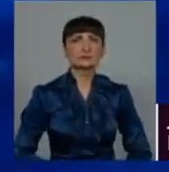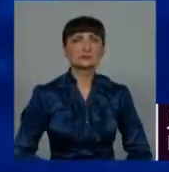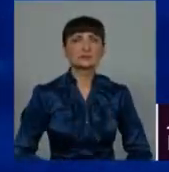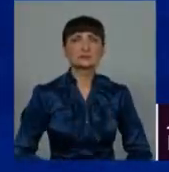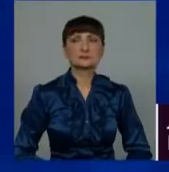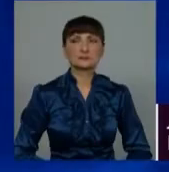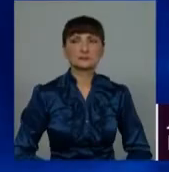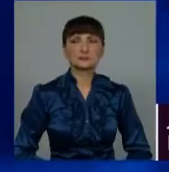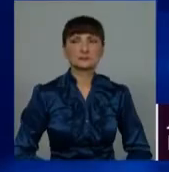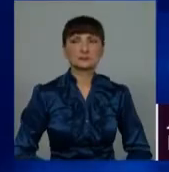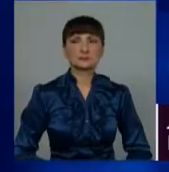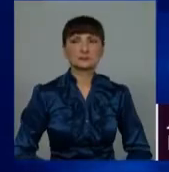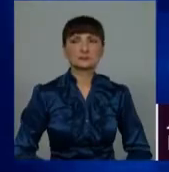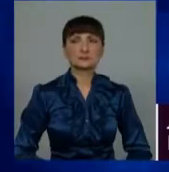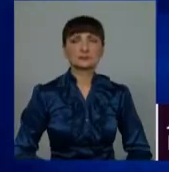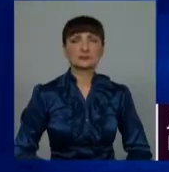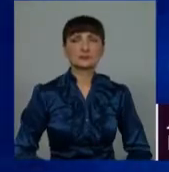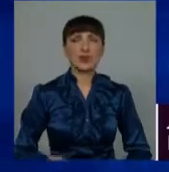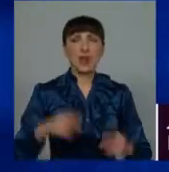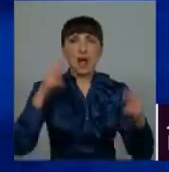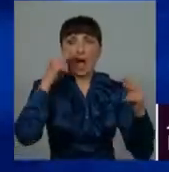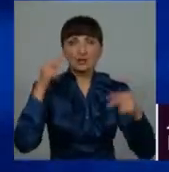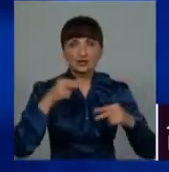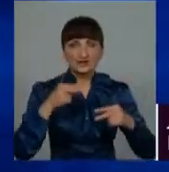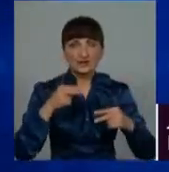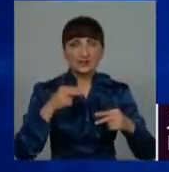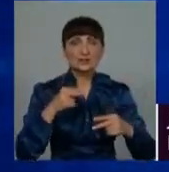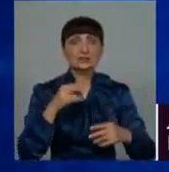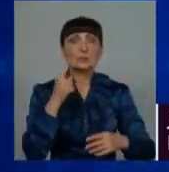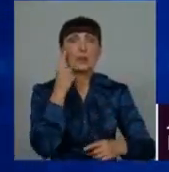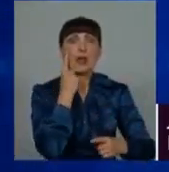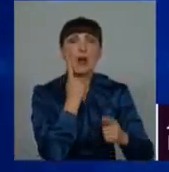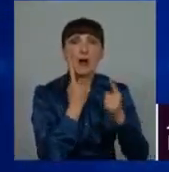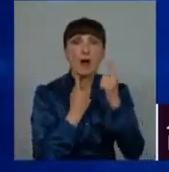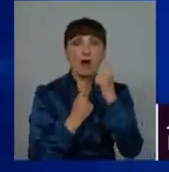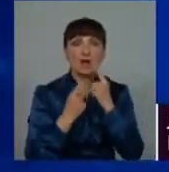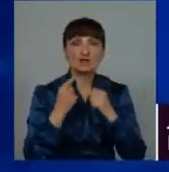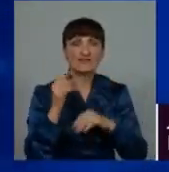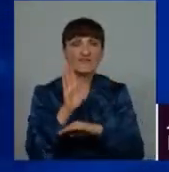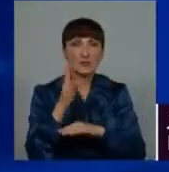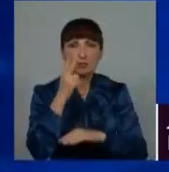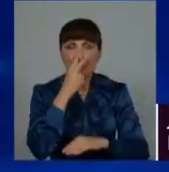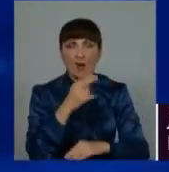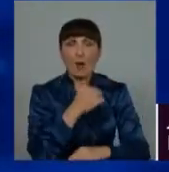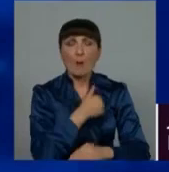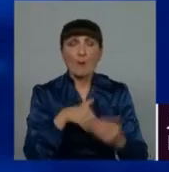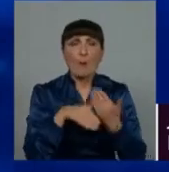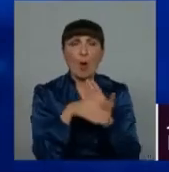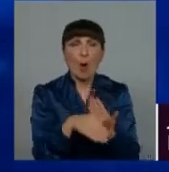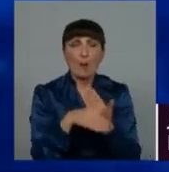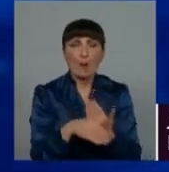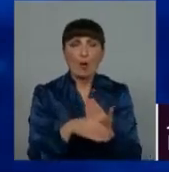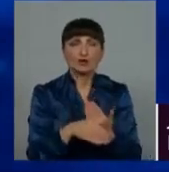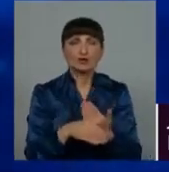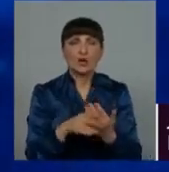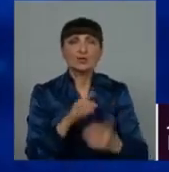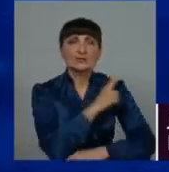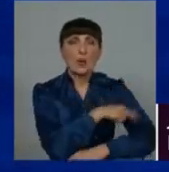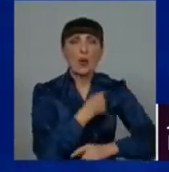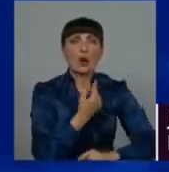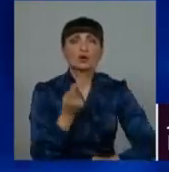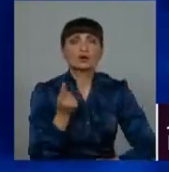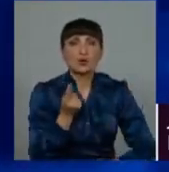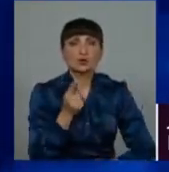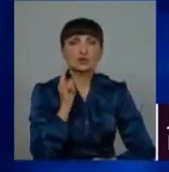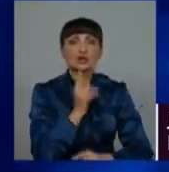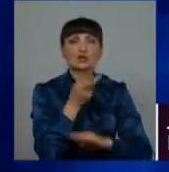маленький. Не, очевидец за кадром едва сдерживает эмоции. На видео люди пытаются помочь пострадавшим и дожидаются приезда скорой. Женщина